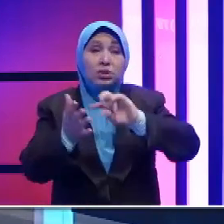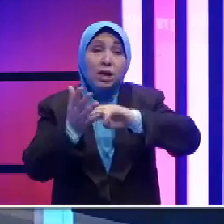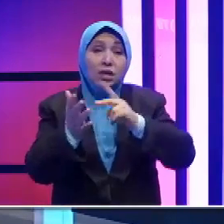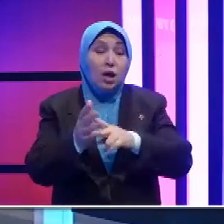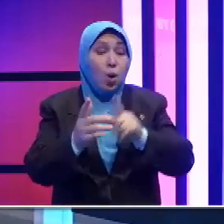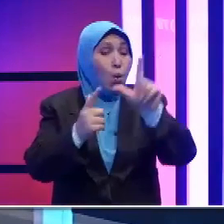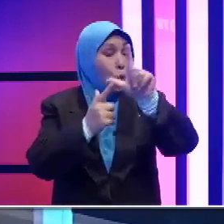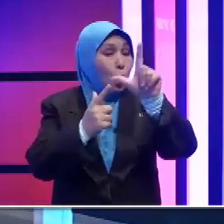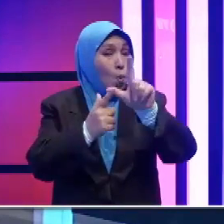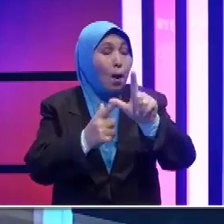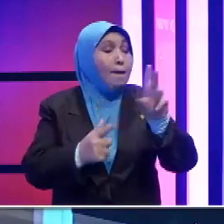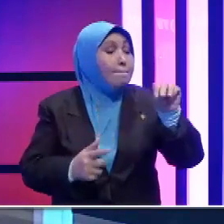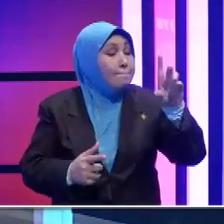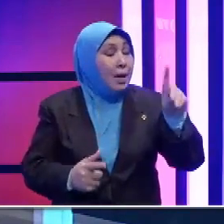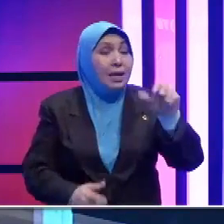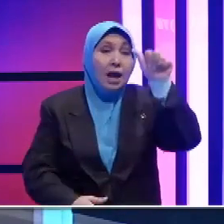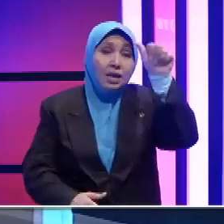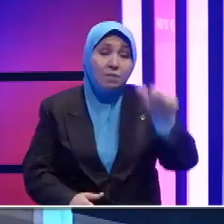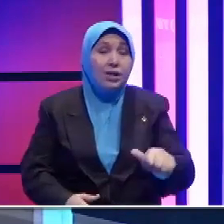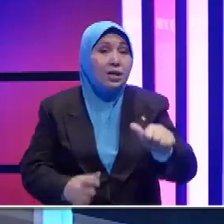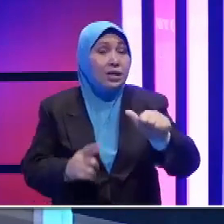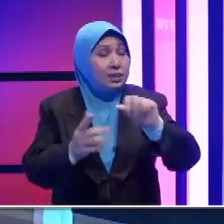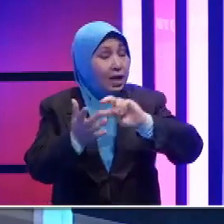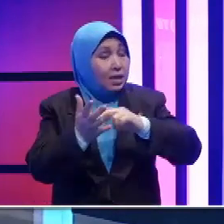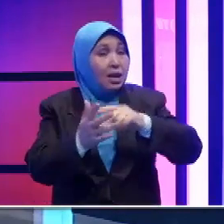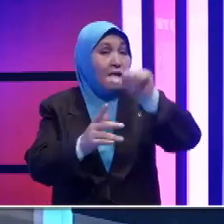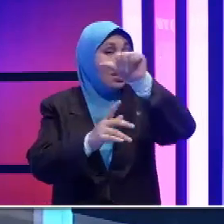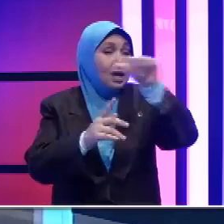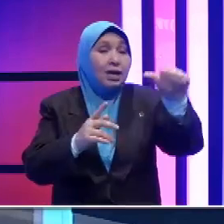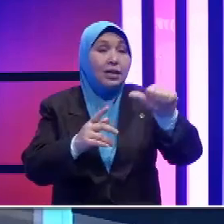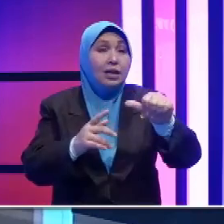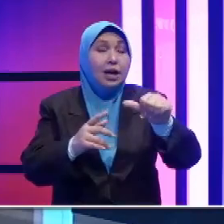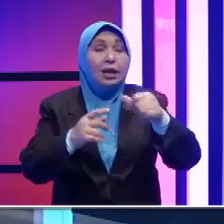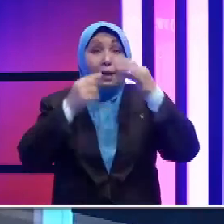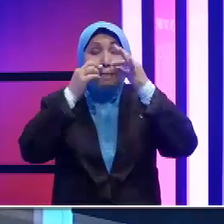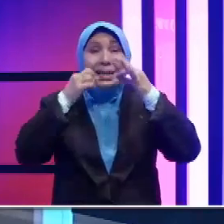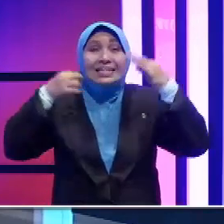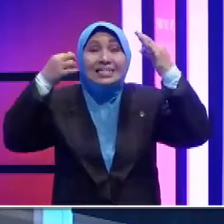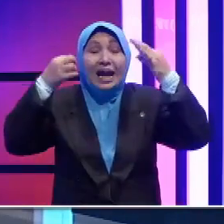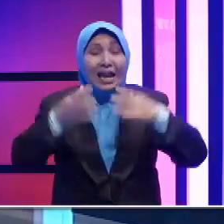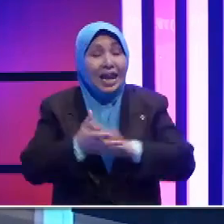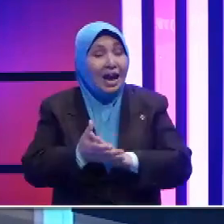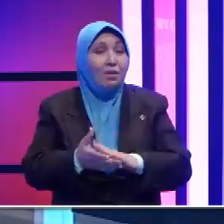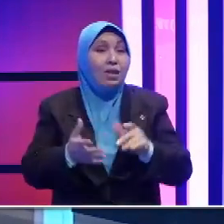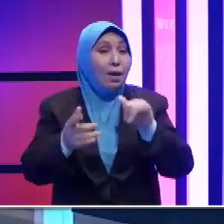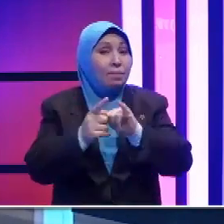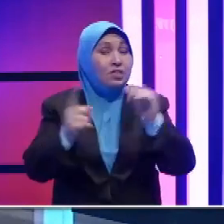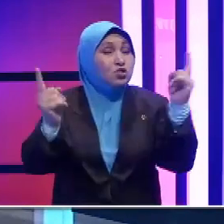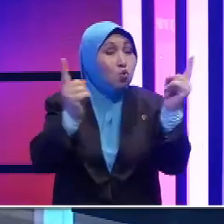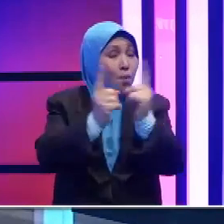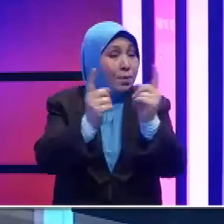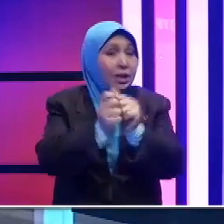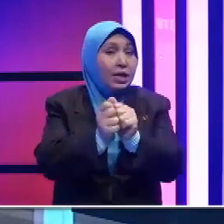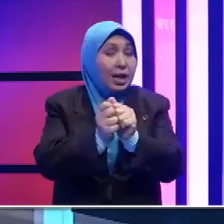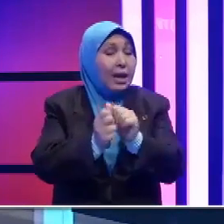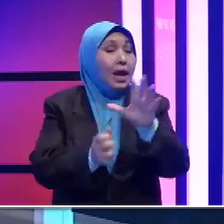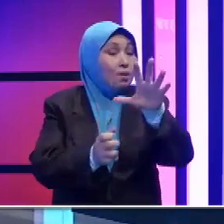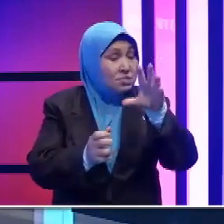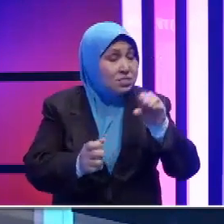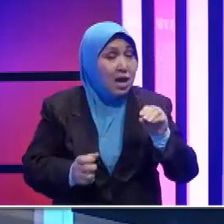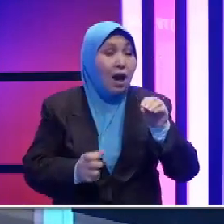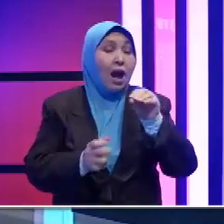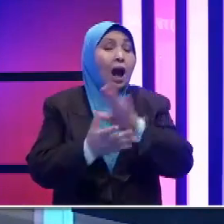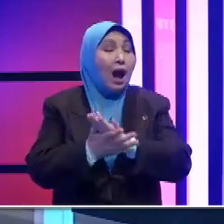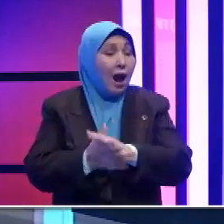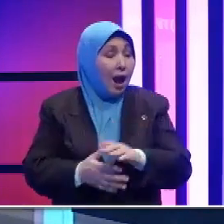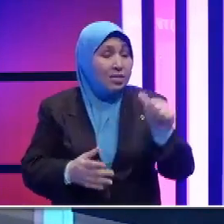atau huruf mad Alif tuh ya ada tanda atas degan Yogyakarta misyella lidahnya bertemu dengan Hamzah atuh dalam